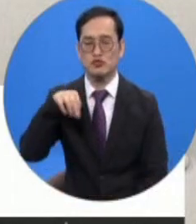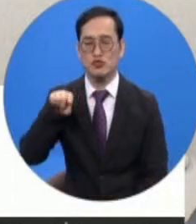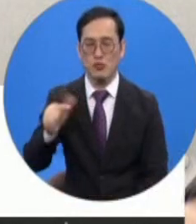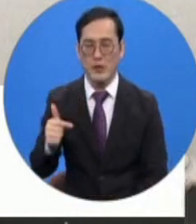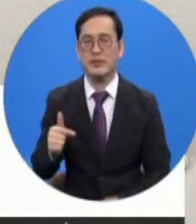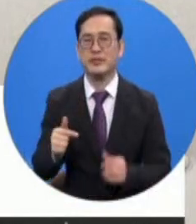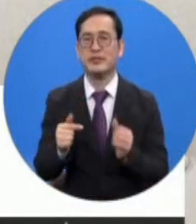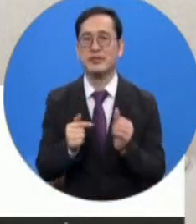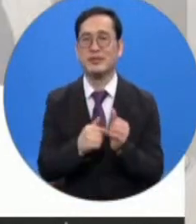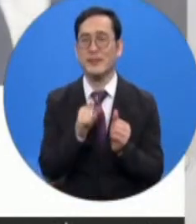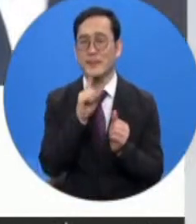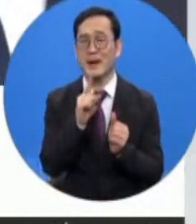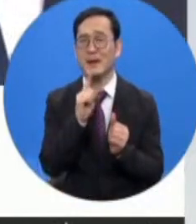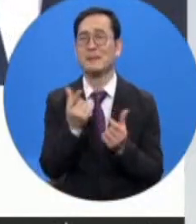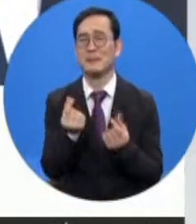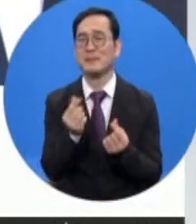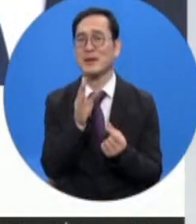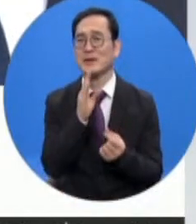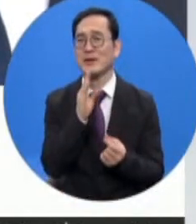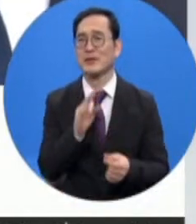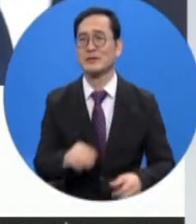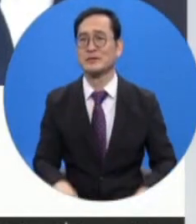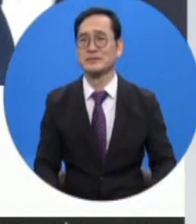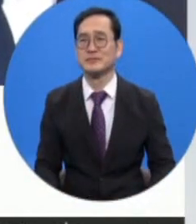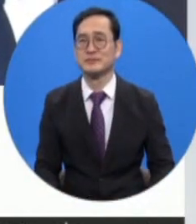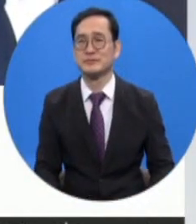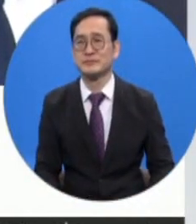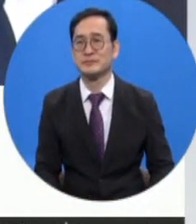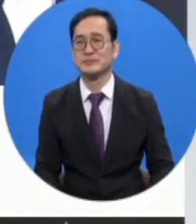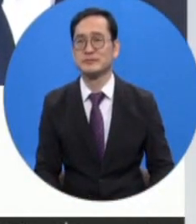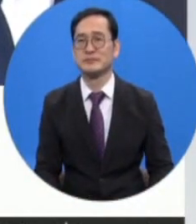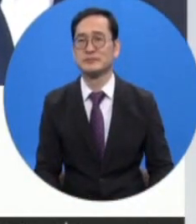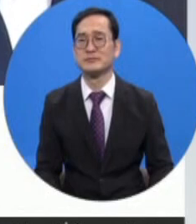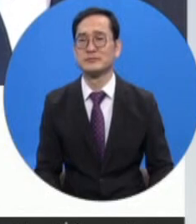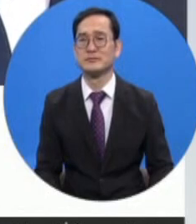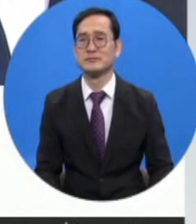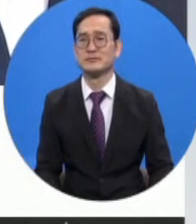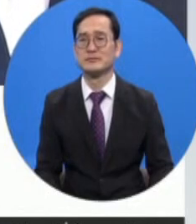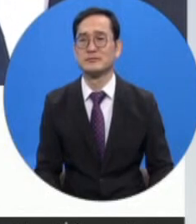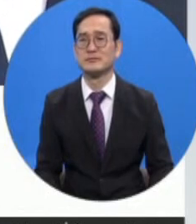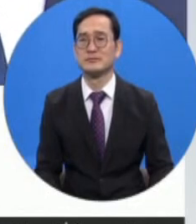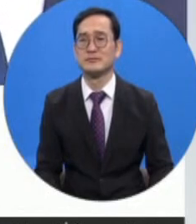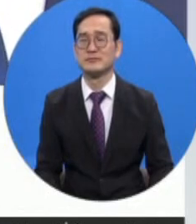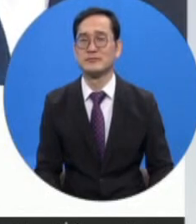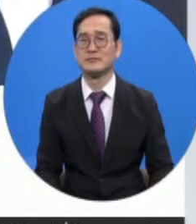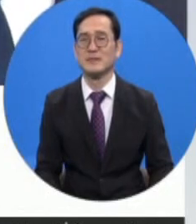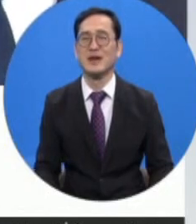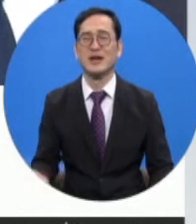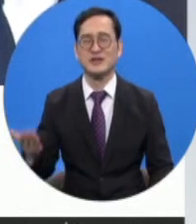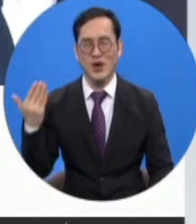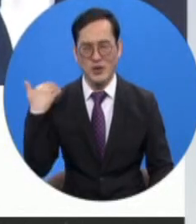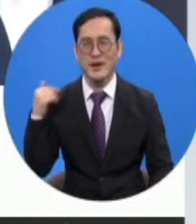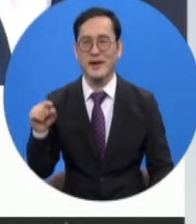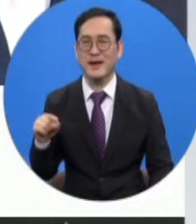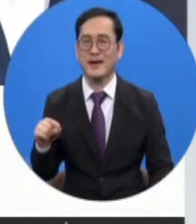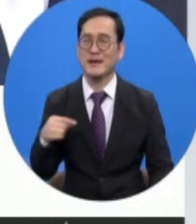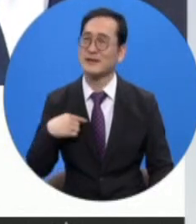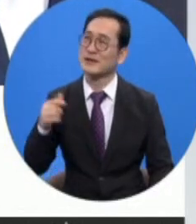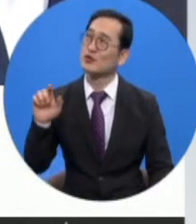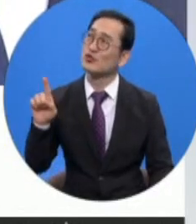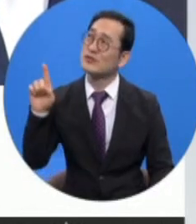저보고 깜짝 놀라거든요. 오랜만에 보는 어르신들이, 야, 너 커가면서 니네 아버지랑 똑같다, 이 이야기 많이